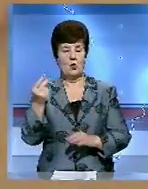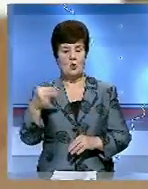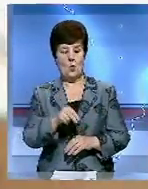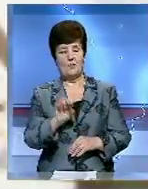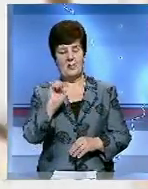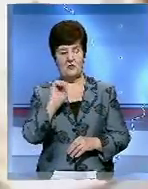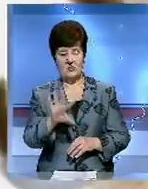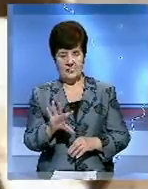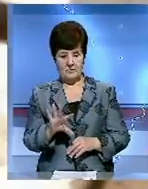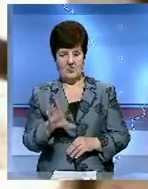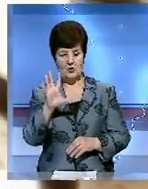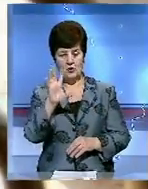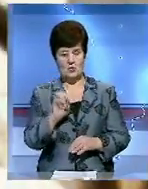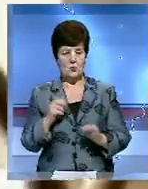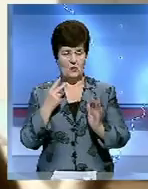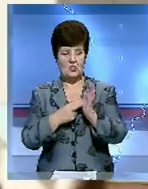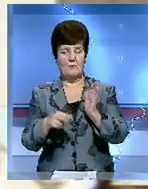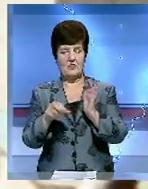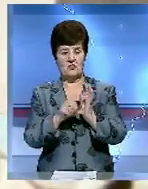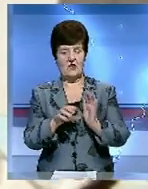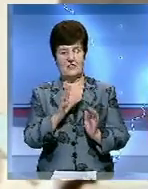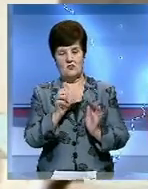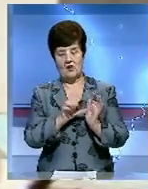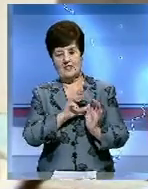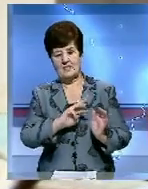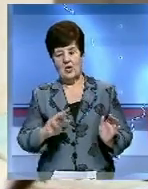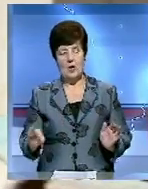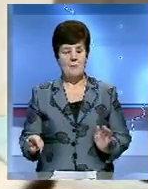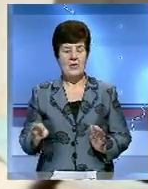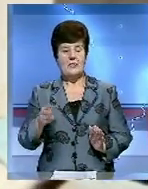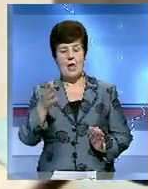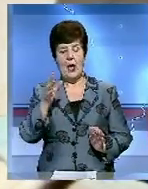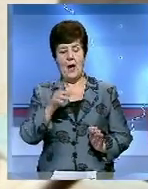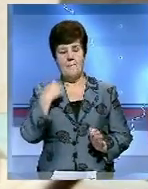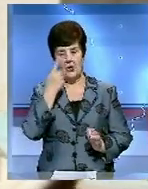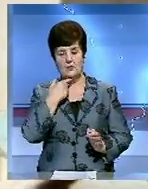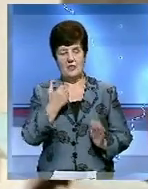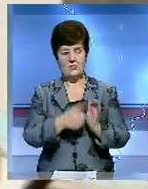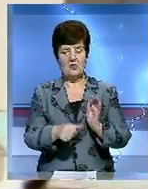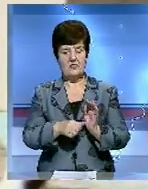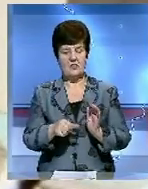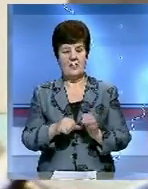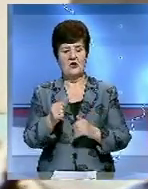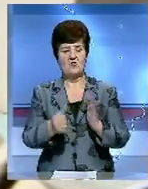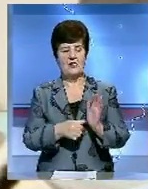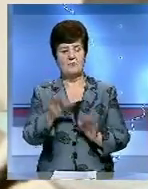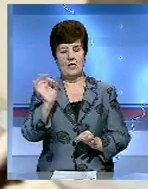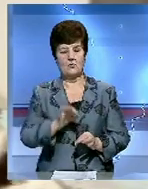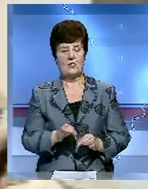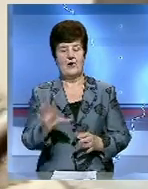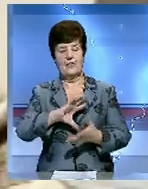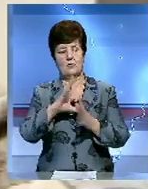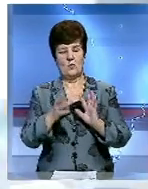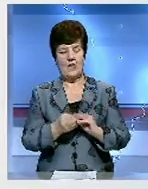locuiau 576,6 mii persoane în vârstă de 60 de ani și peste, ce constituie 16% din numărul total al